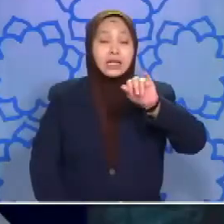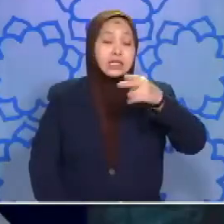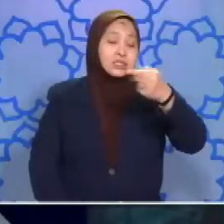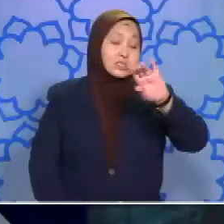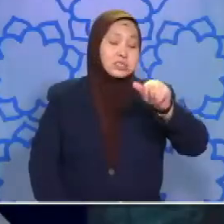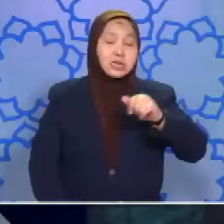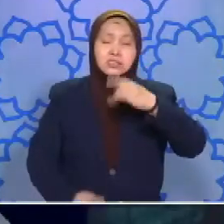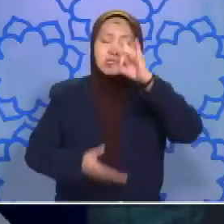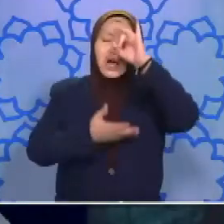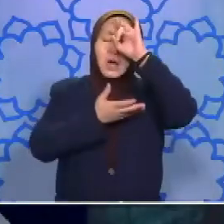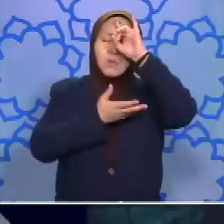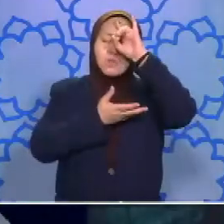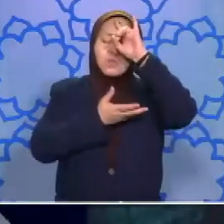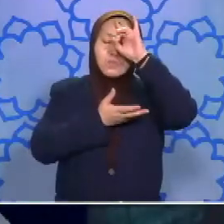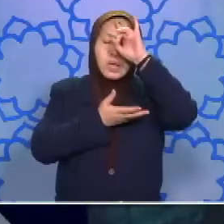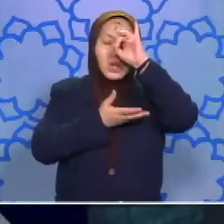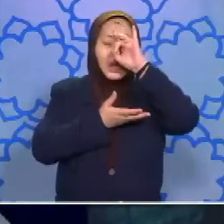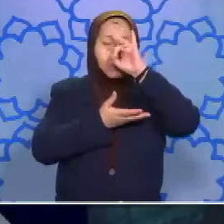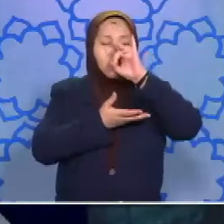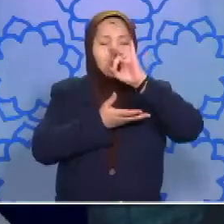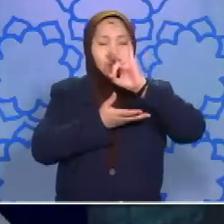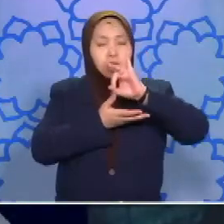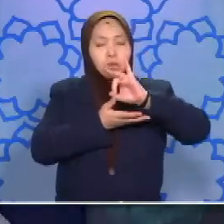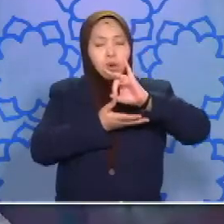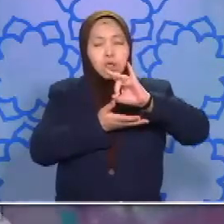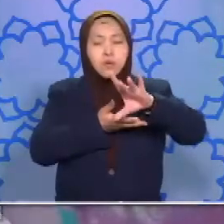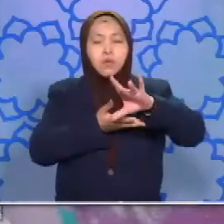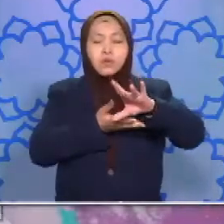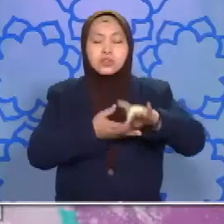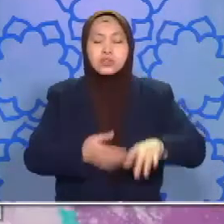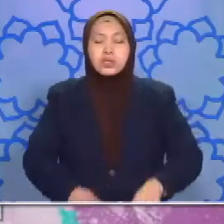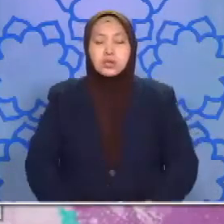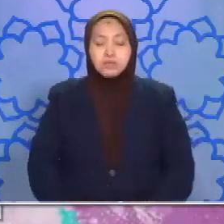أعوذ بالله من الشيطان الرجيم.